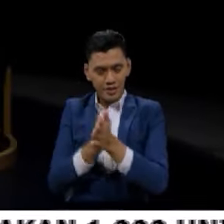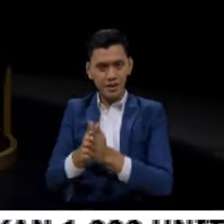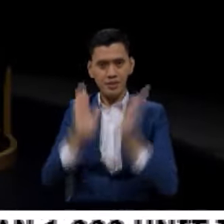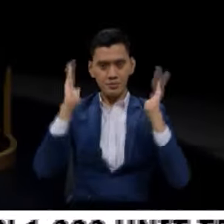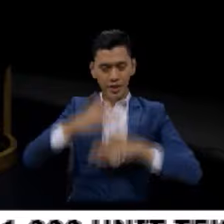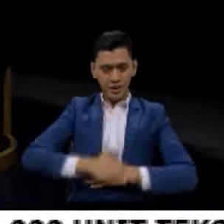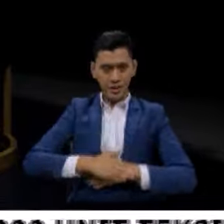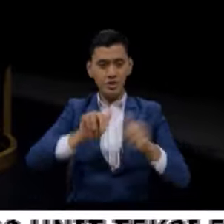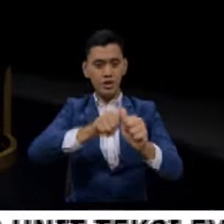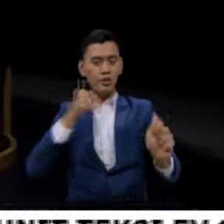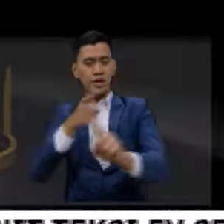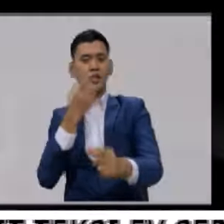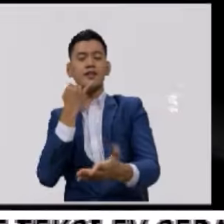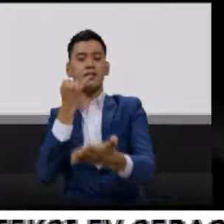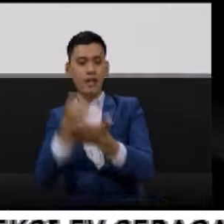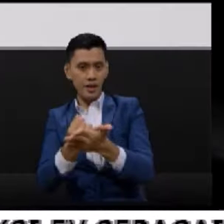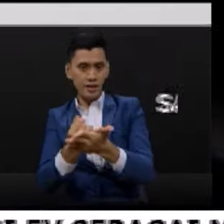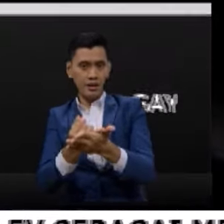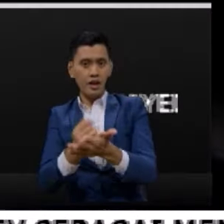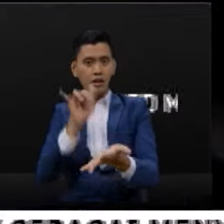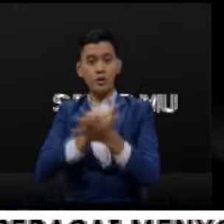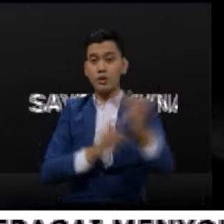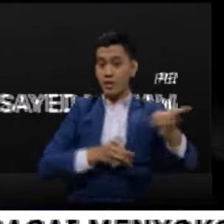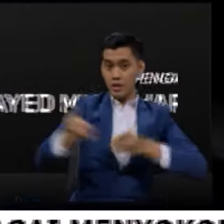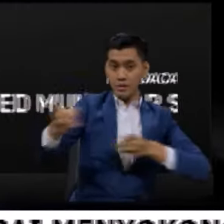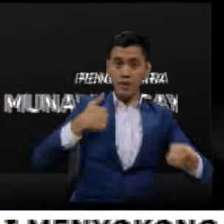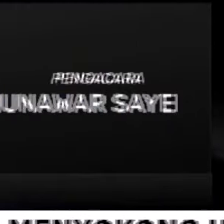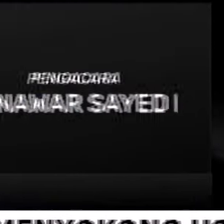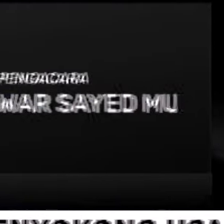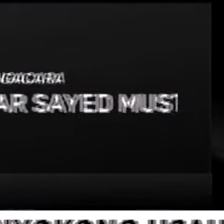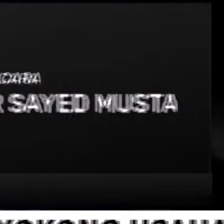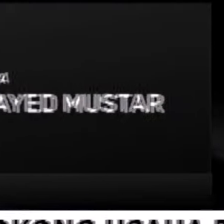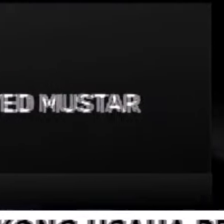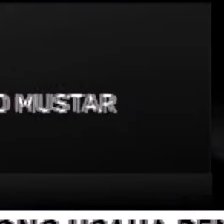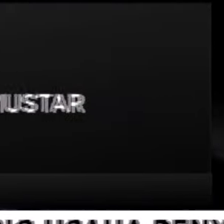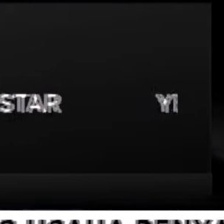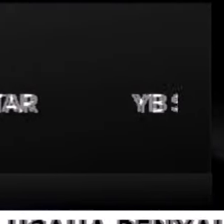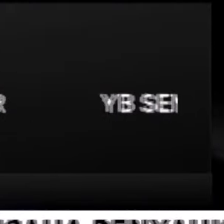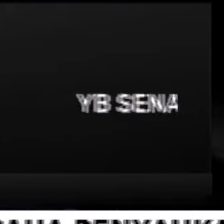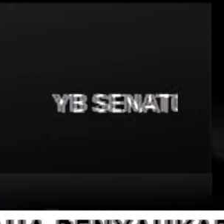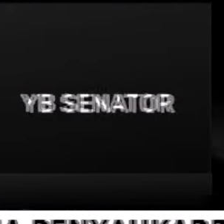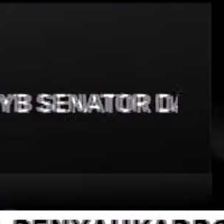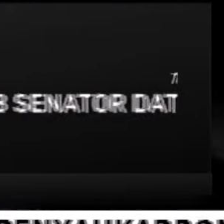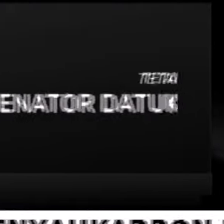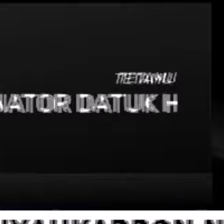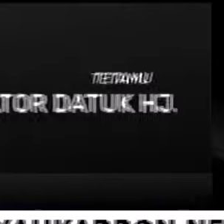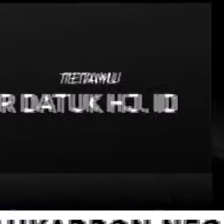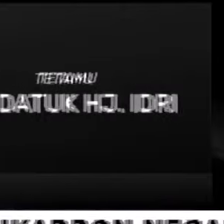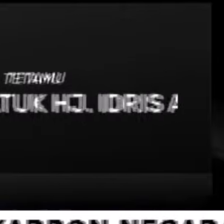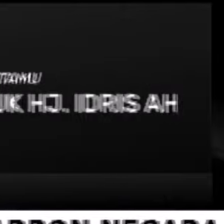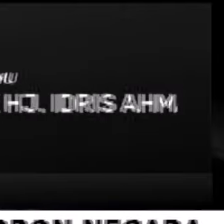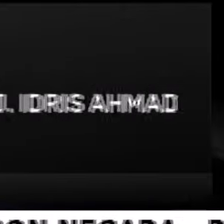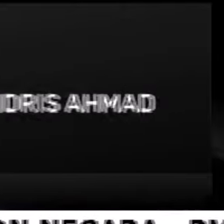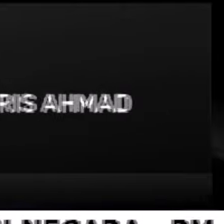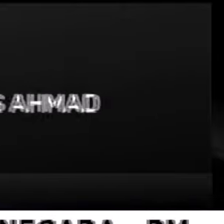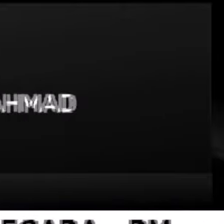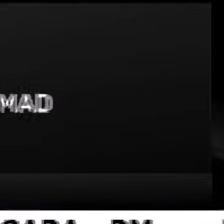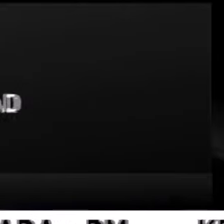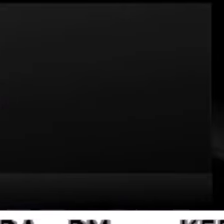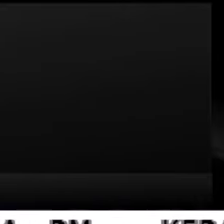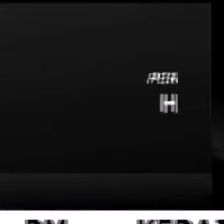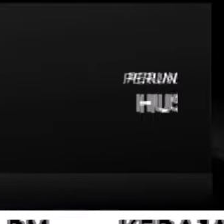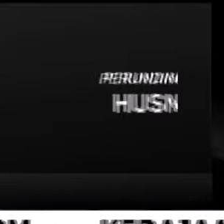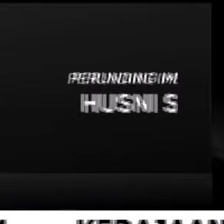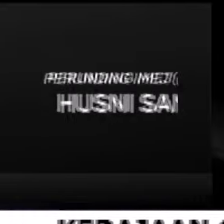munkar jadi mudah-mudahan itu akan mendisiplinkan kita tekan andinstore Banyak perkara yang boleh kita pelajari Terima kasih karena kesempatan yang Muhammad the